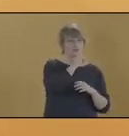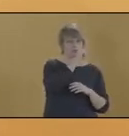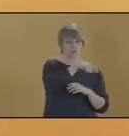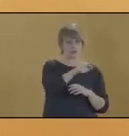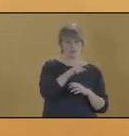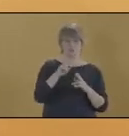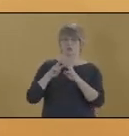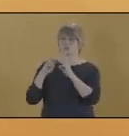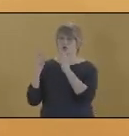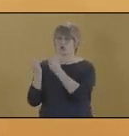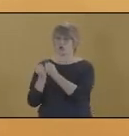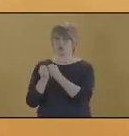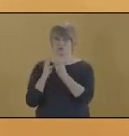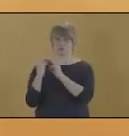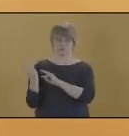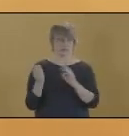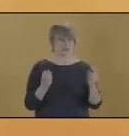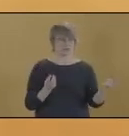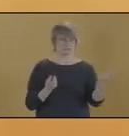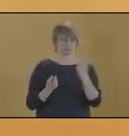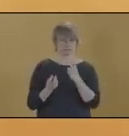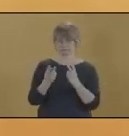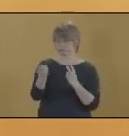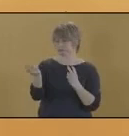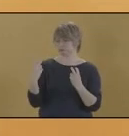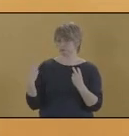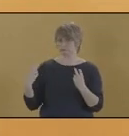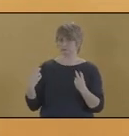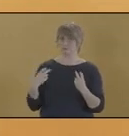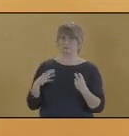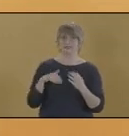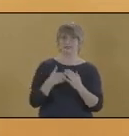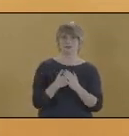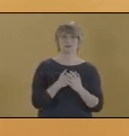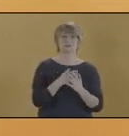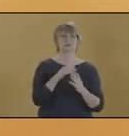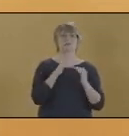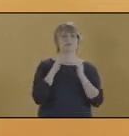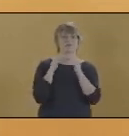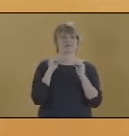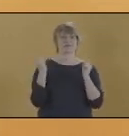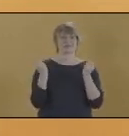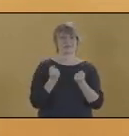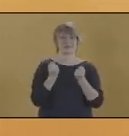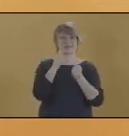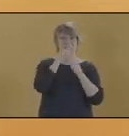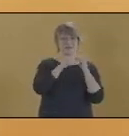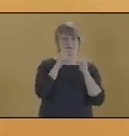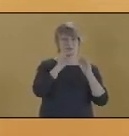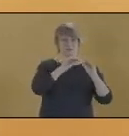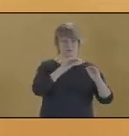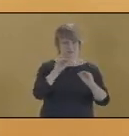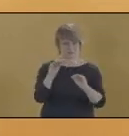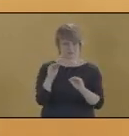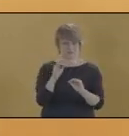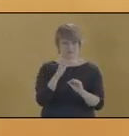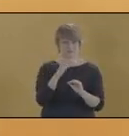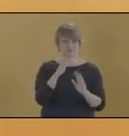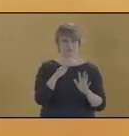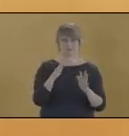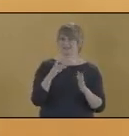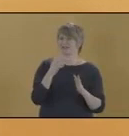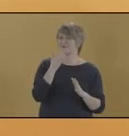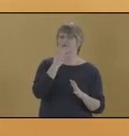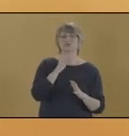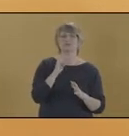der Workshops haben wir mit Peers gearbeitet und haben eben jetzt Peer-Trainerinnen ausgebildet. Es geht weniger darum, sich mit